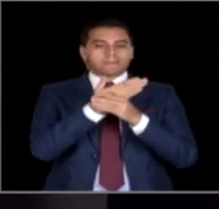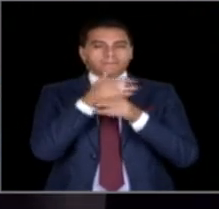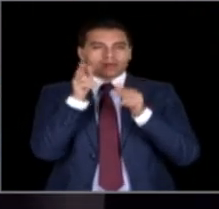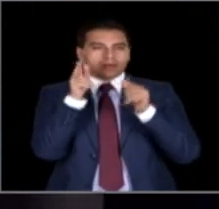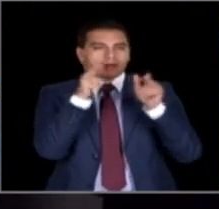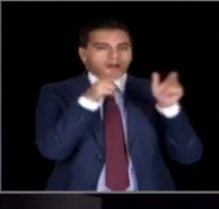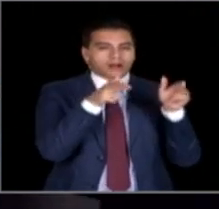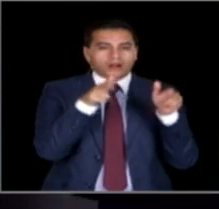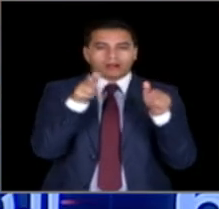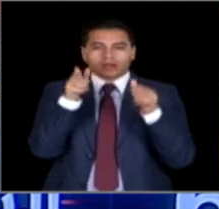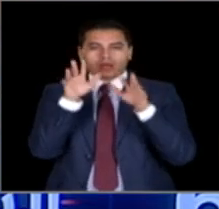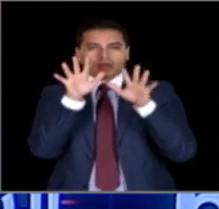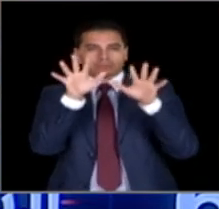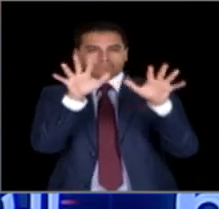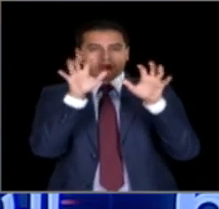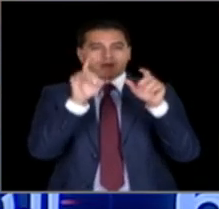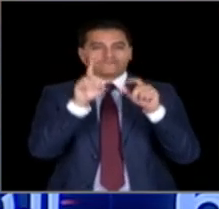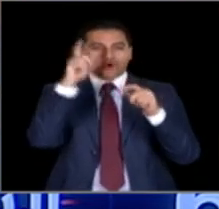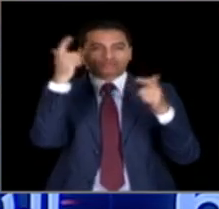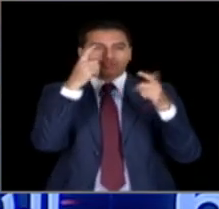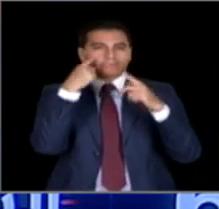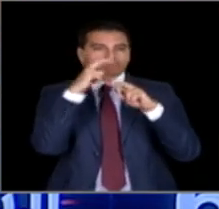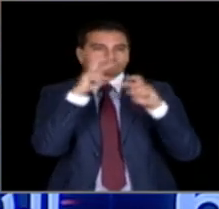المجموعه الشمسيه اوائل عام